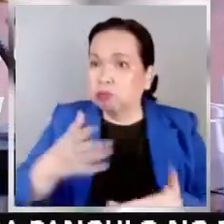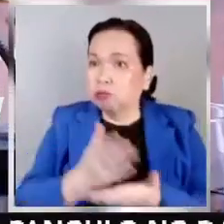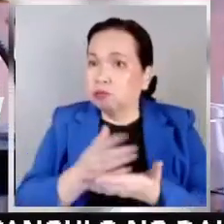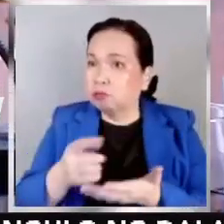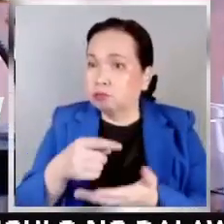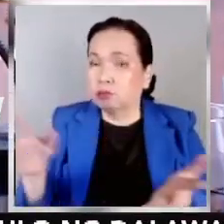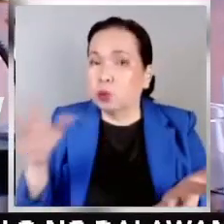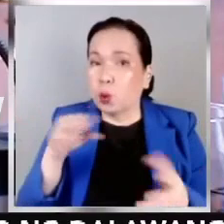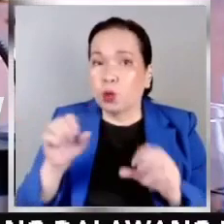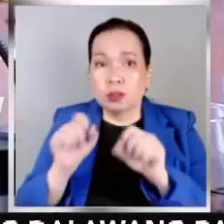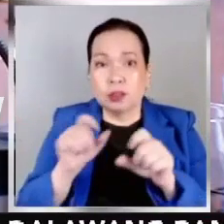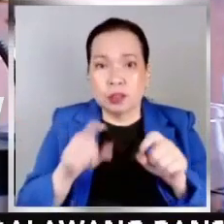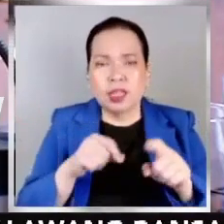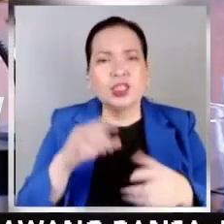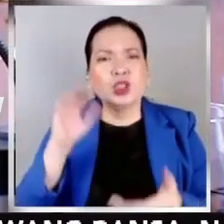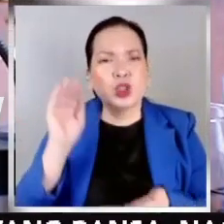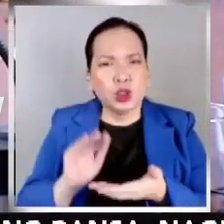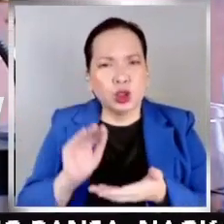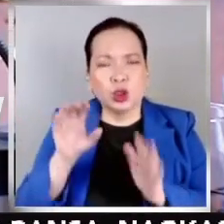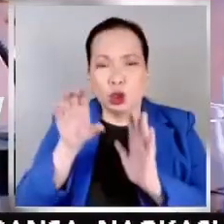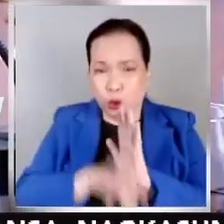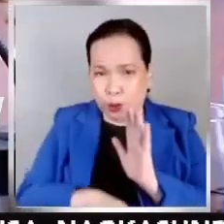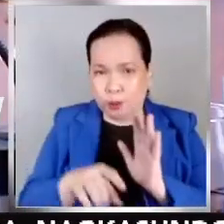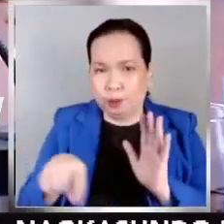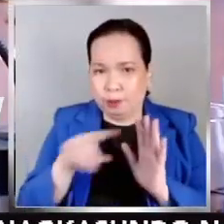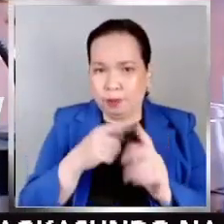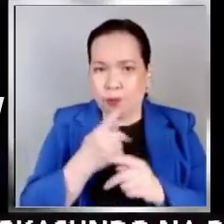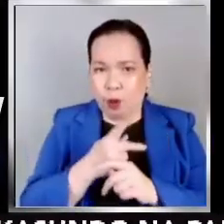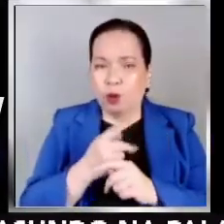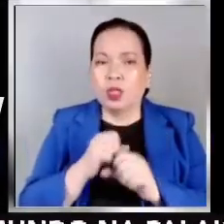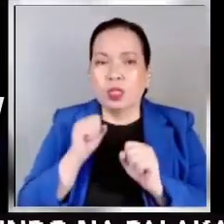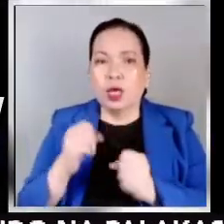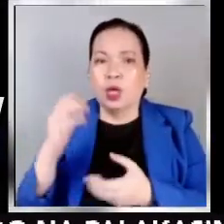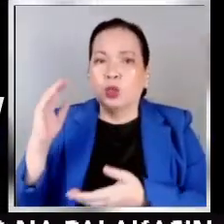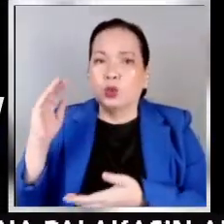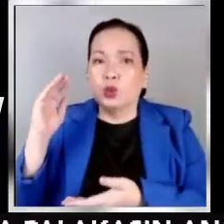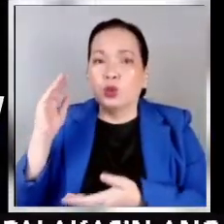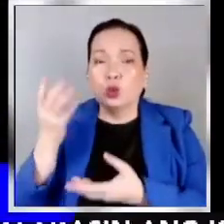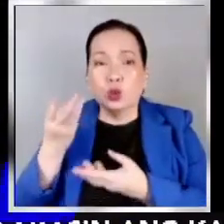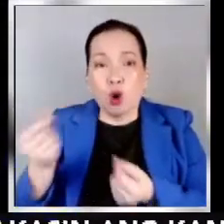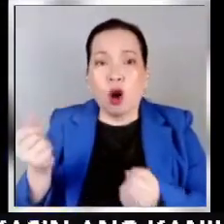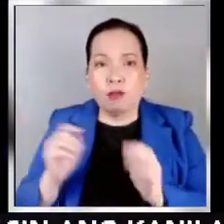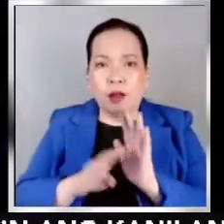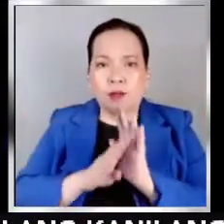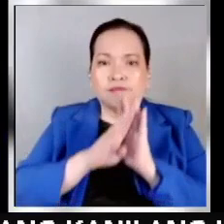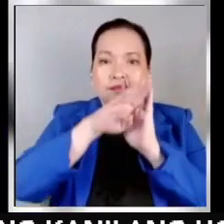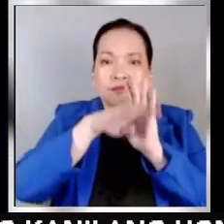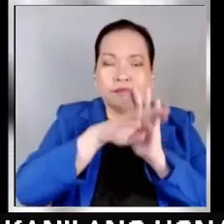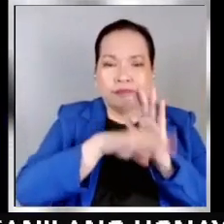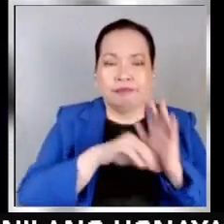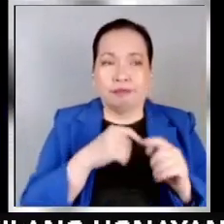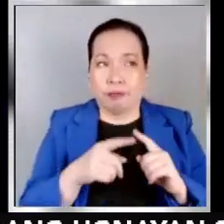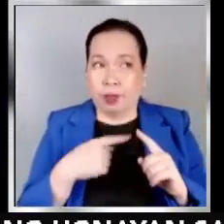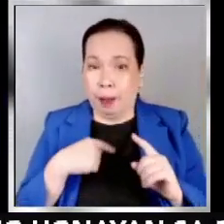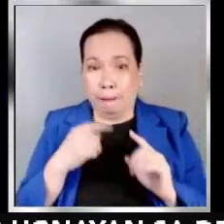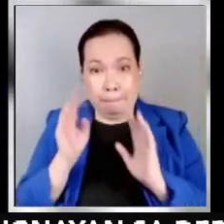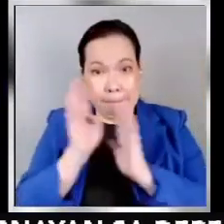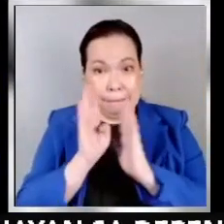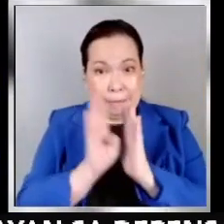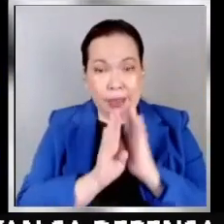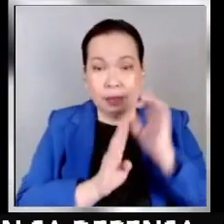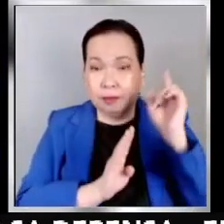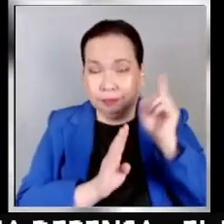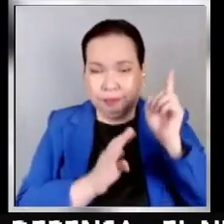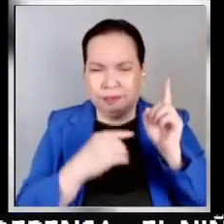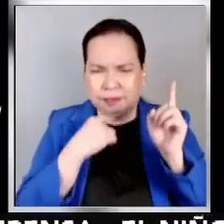So we will partly solve inflation sa ating bansa. Yung proposed bill, apat. So ngayon,